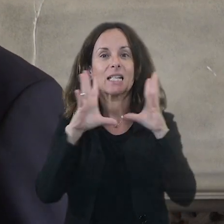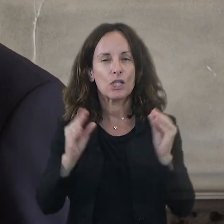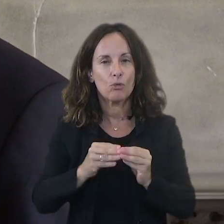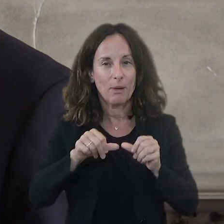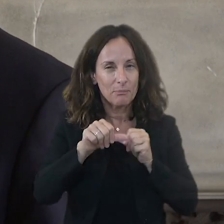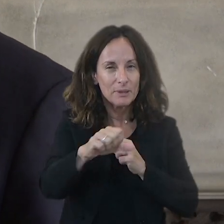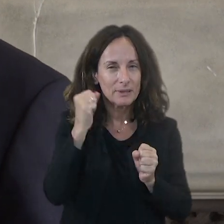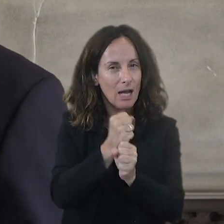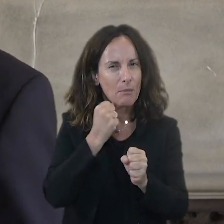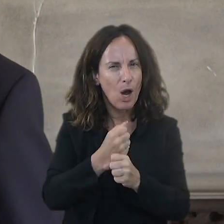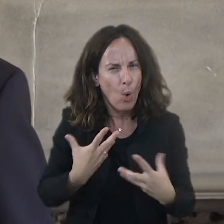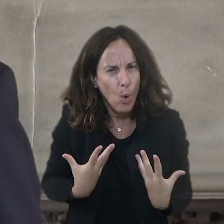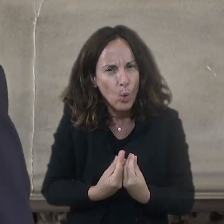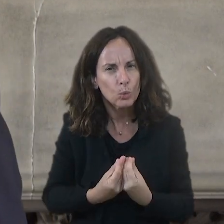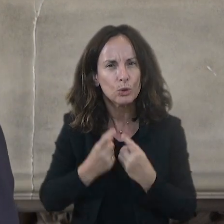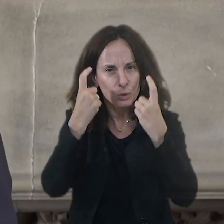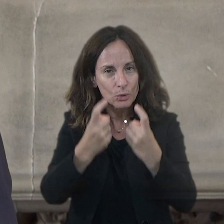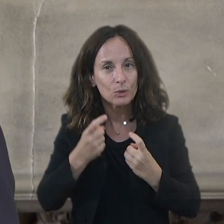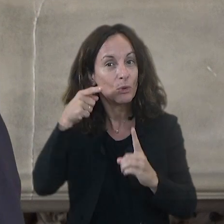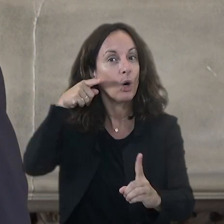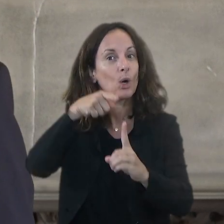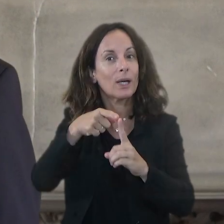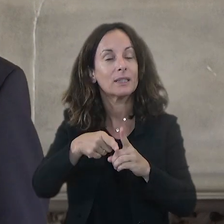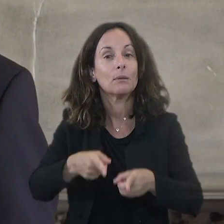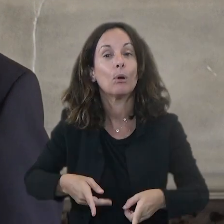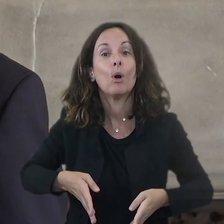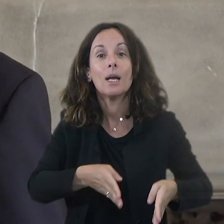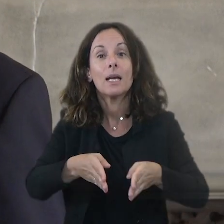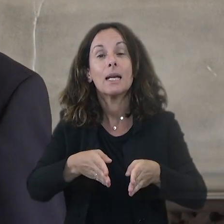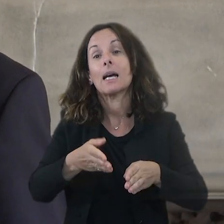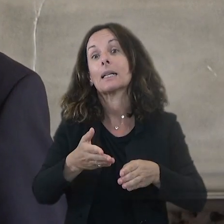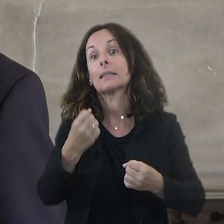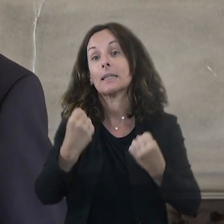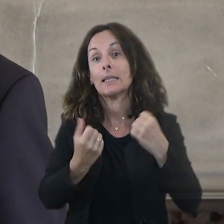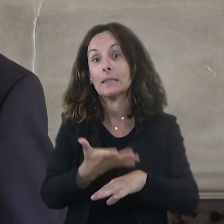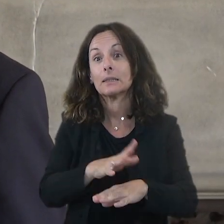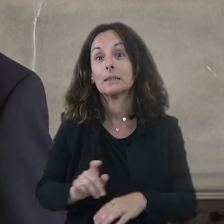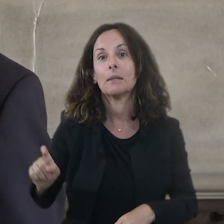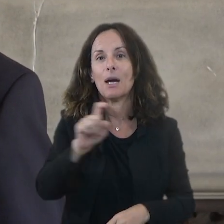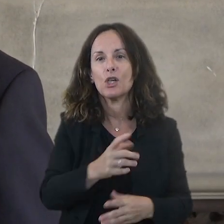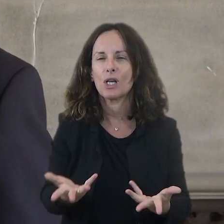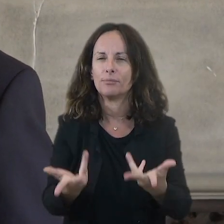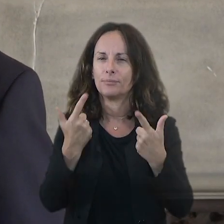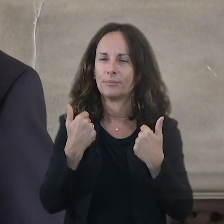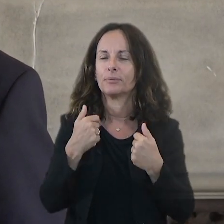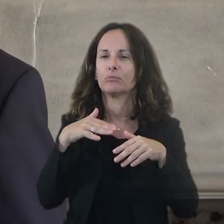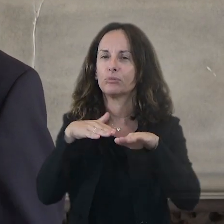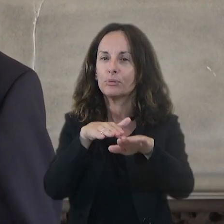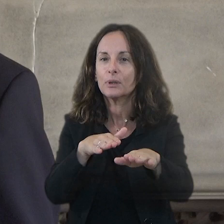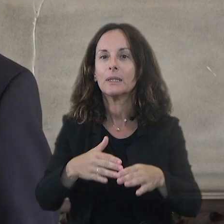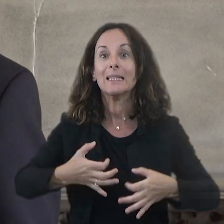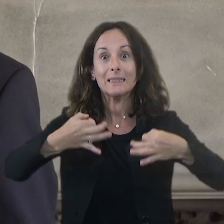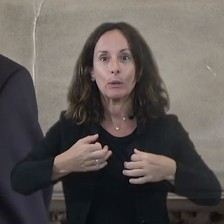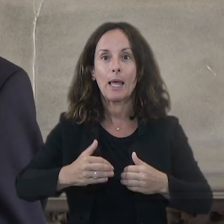colze a colze i de manera intensa per aconseguir aquest objectiu, que hi hagi més fluïdes a les carreteres, més seguretat